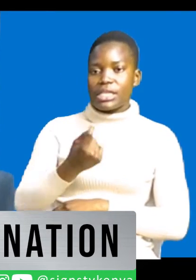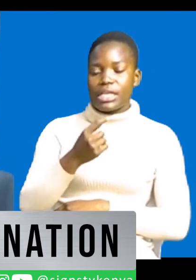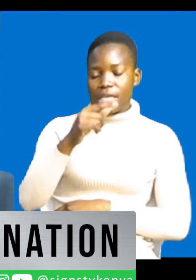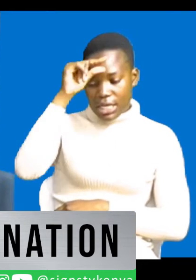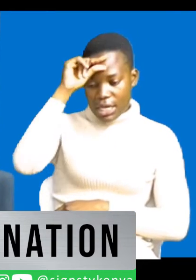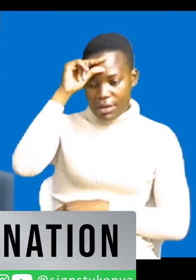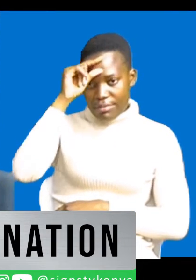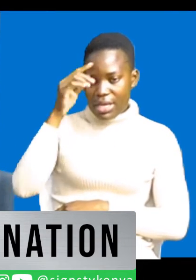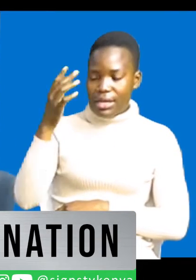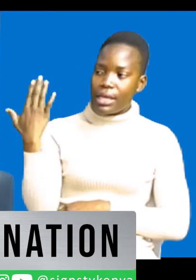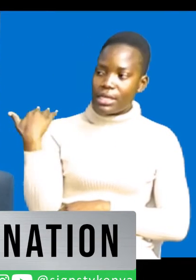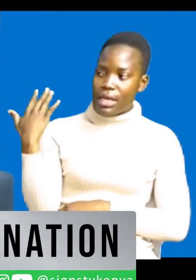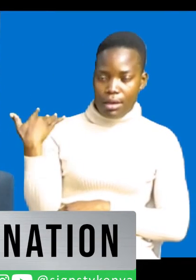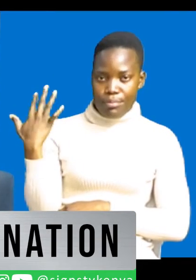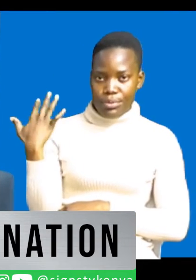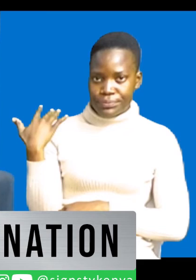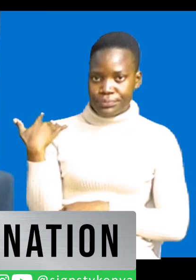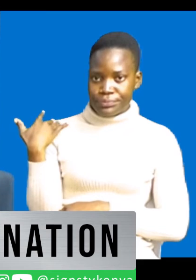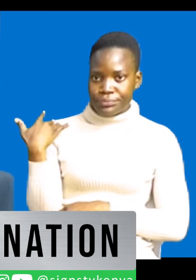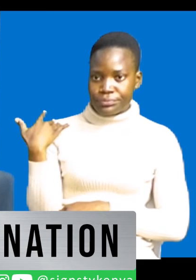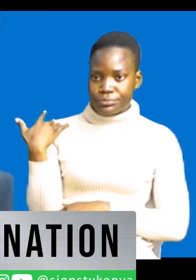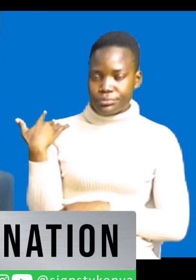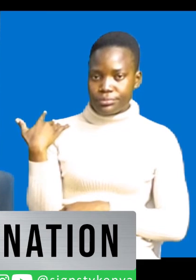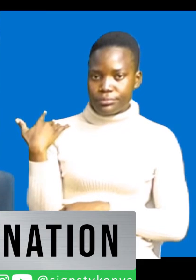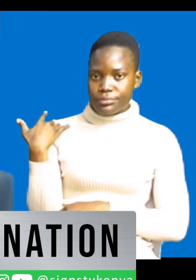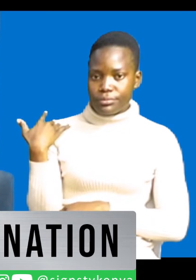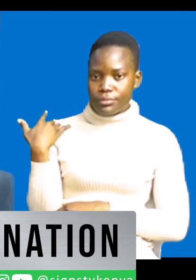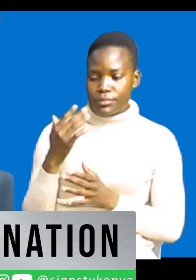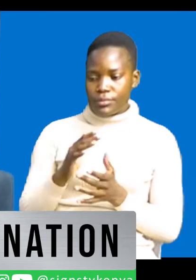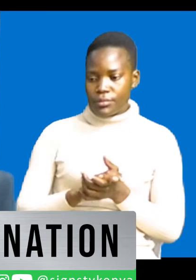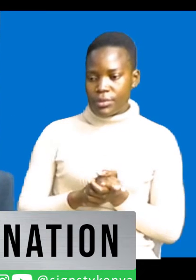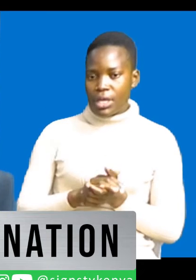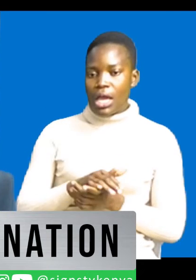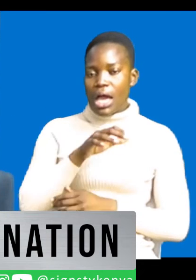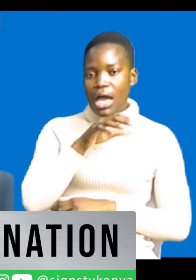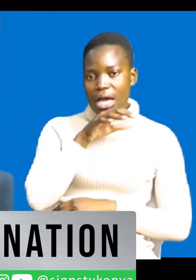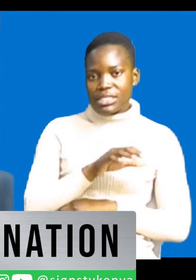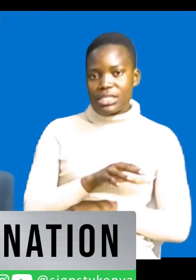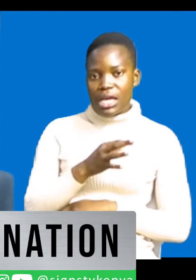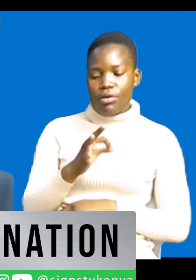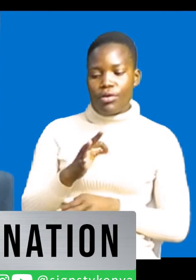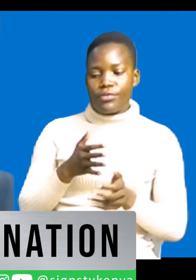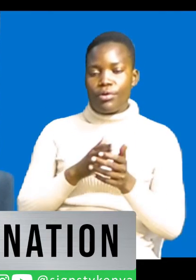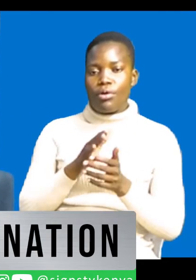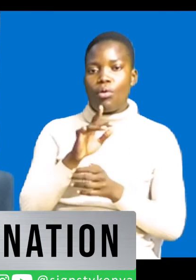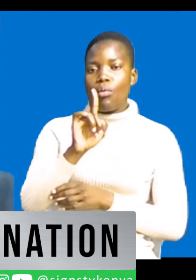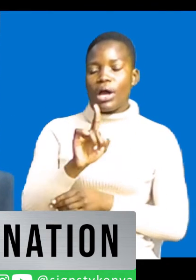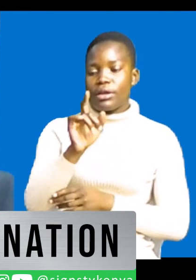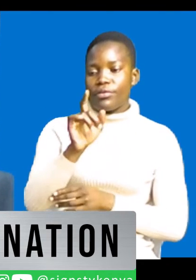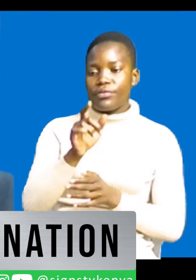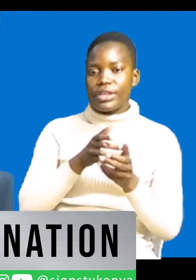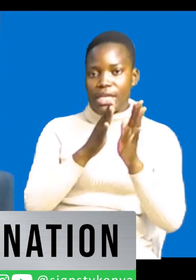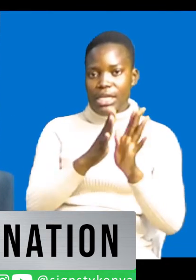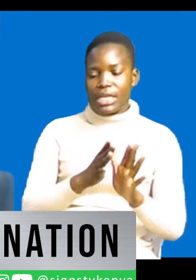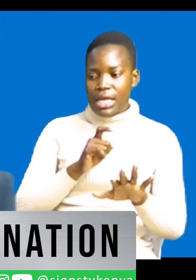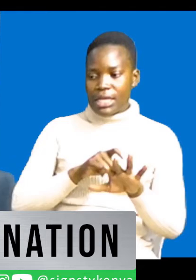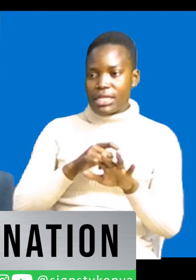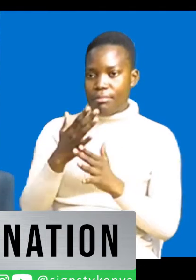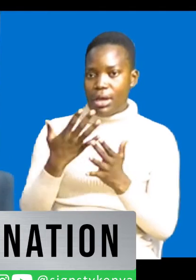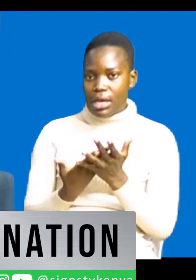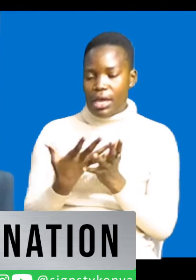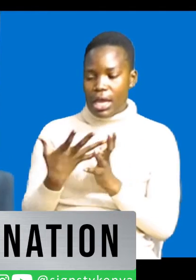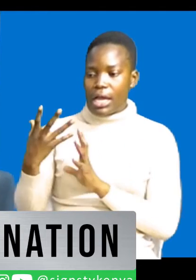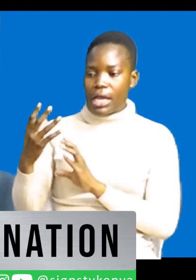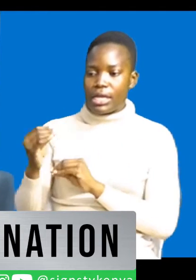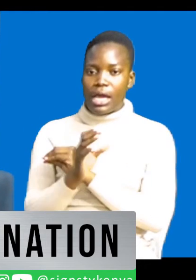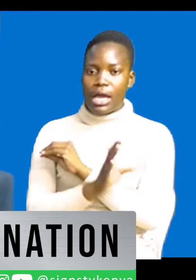government, hiyo siku. Nafikiri kijana ya some of those viongozi. Akifika akaenda